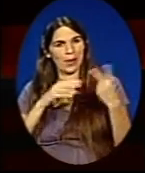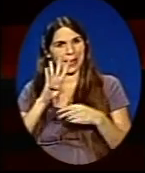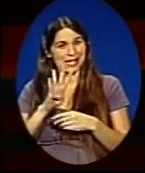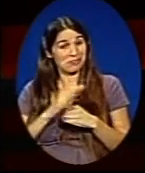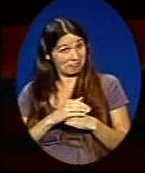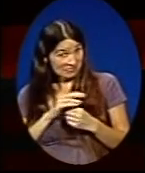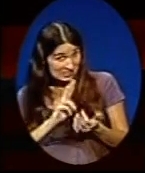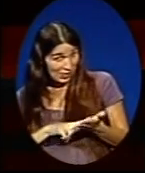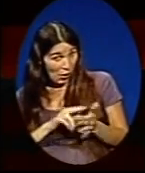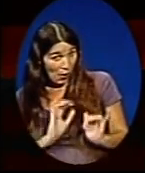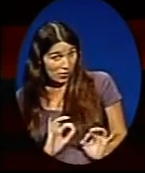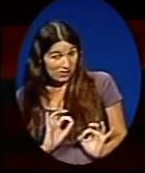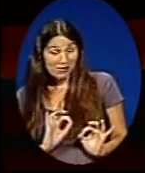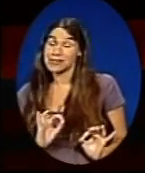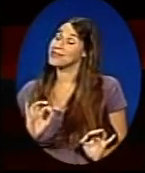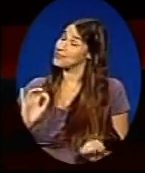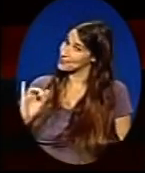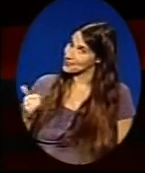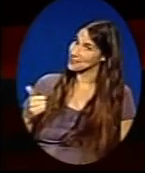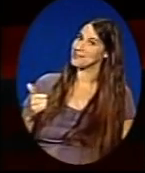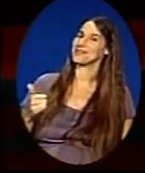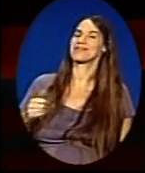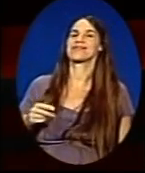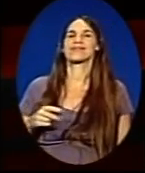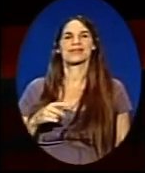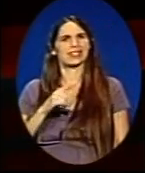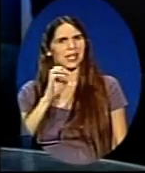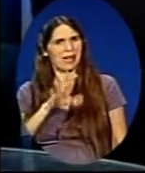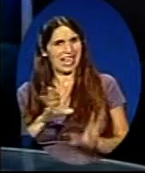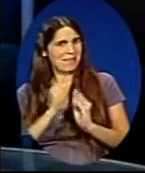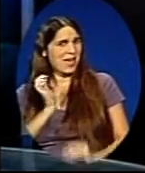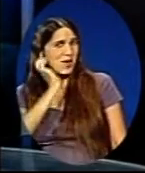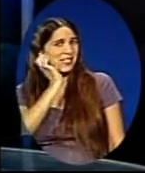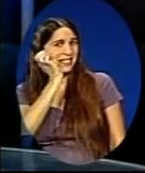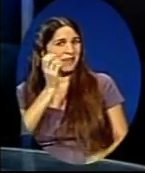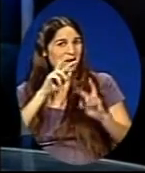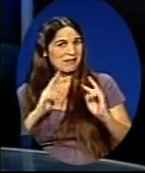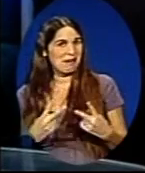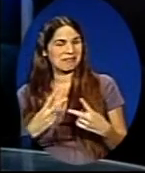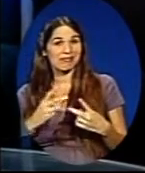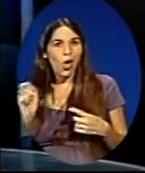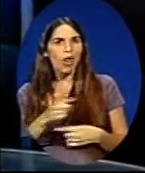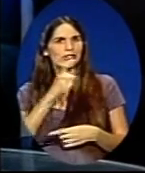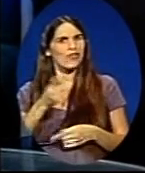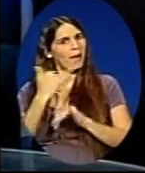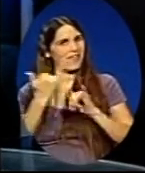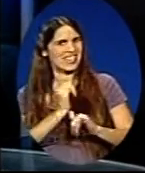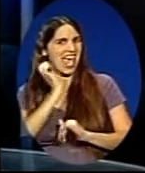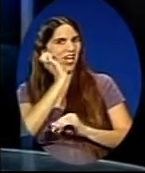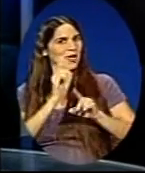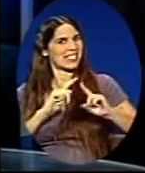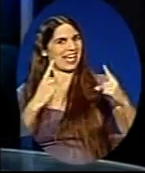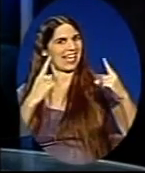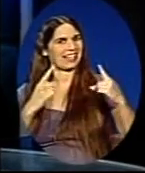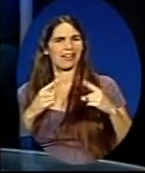הקצה הקטה? ממש ככה, הנה היורה הראשון כבר הגיע. עוד פעם באת לנו עם אגוזים. אני רואה שכל שבוע אתה מביא לי אגוז אחר. יש